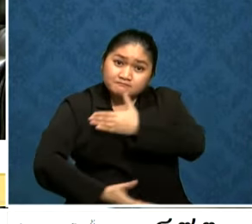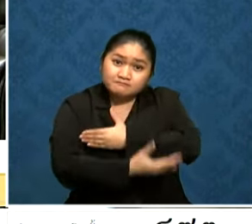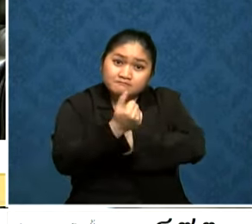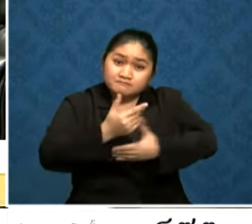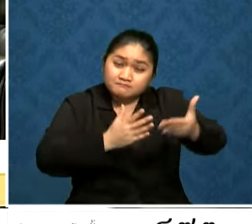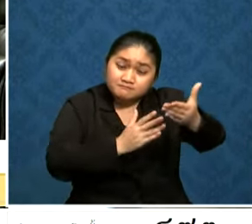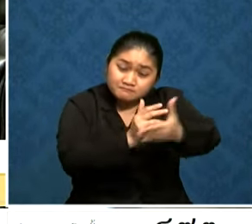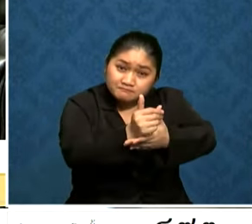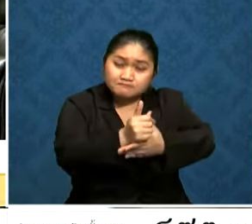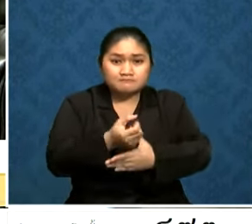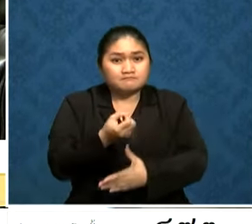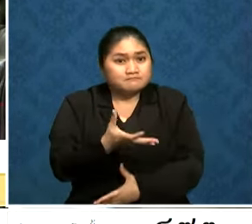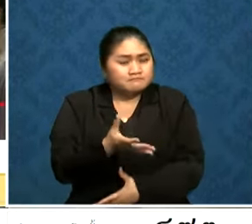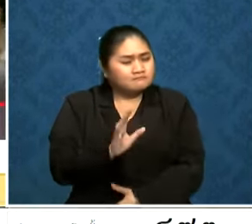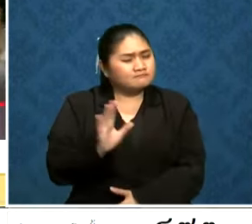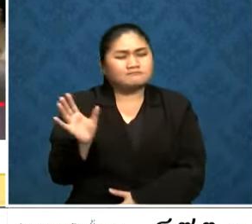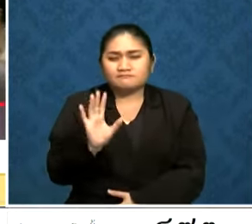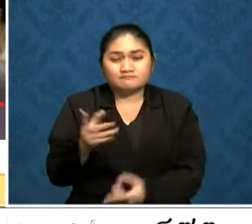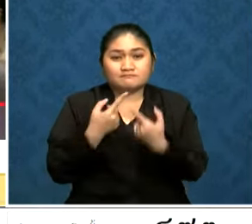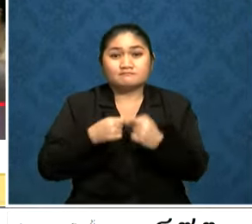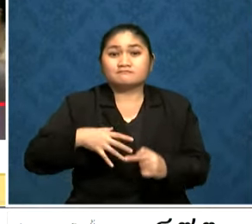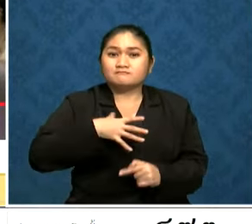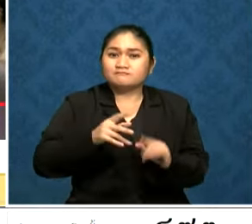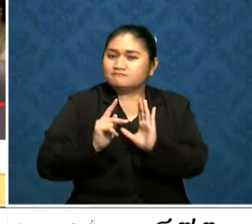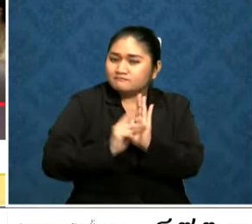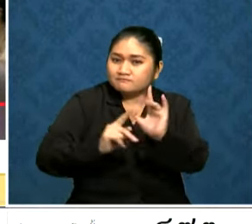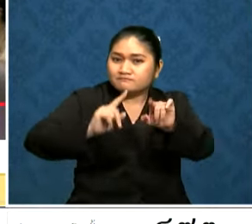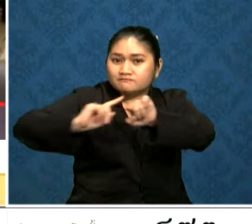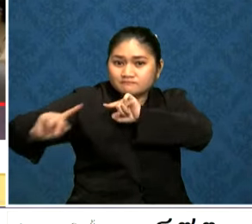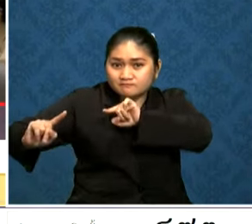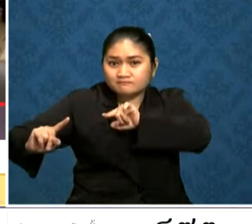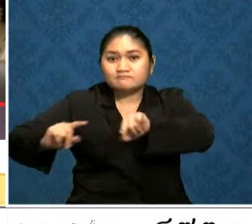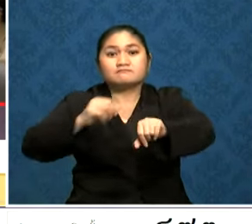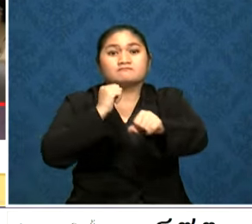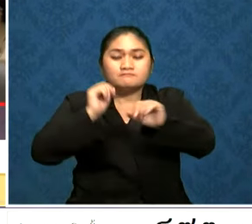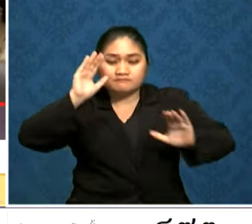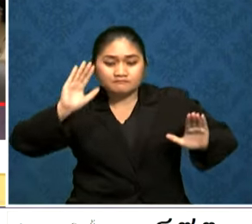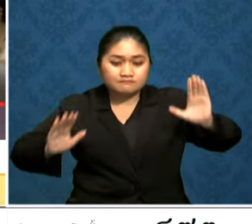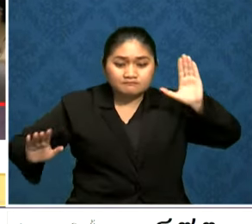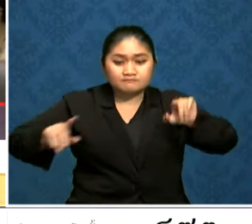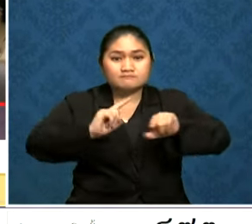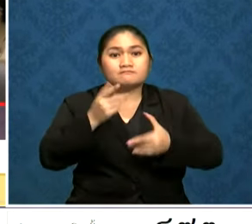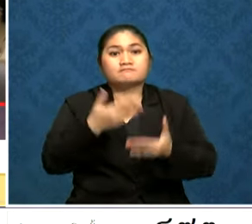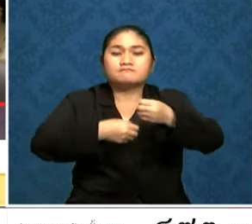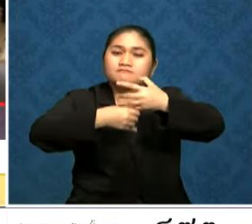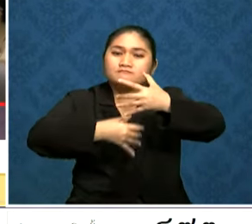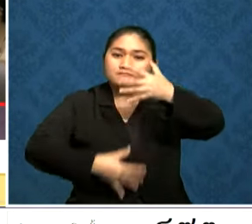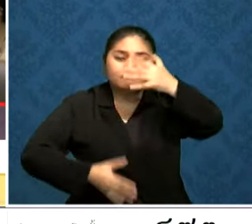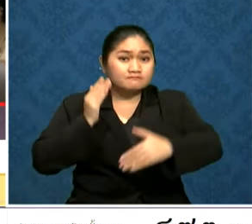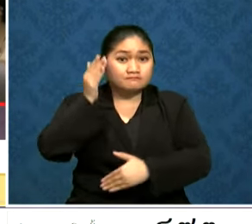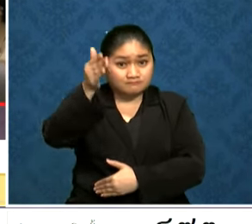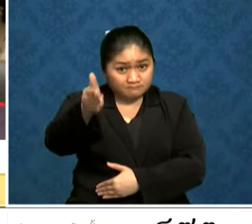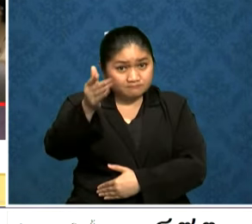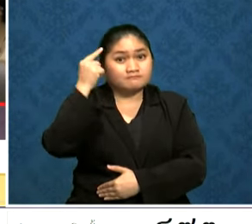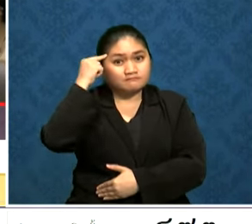ระสบความเสร็จมากขึ้นแต่เพื่ใหเรามกฎิกาสำรบการทำปชามติในทๆเรื่องไม่วาจะเรื่รมนูลหอเรื่องอใอนาคตท